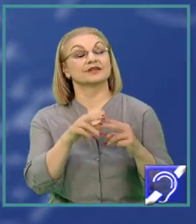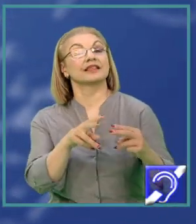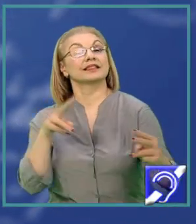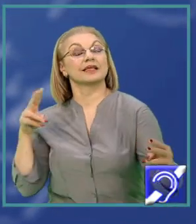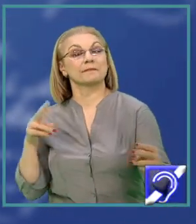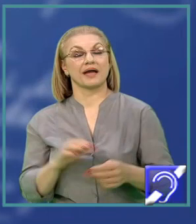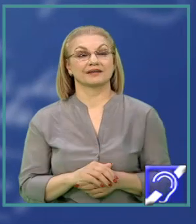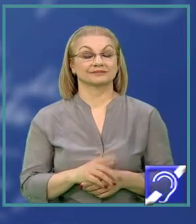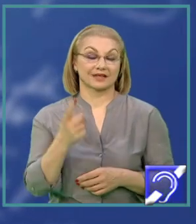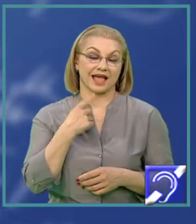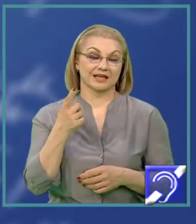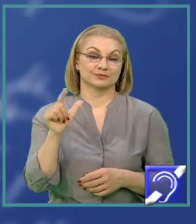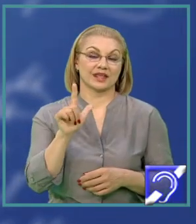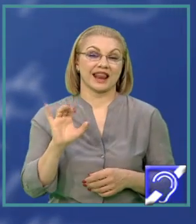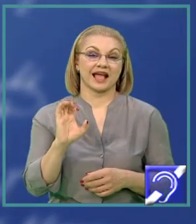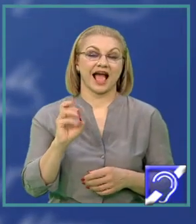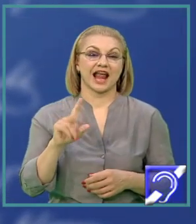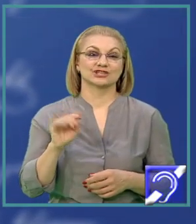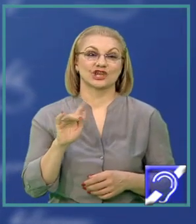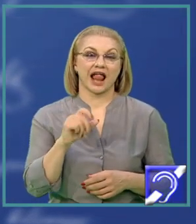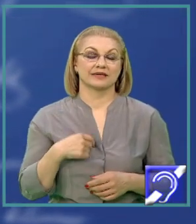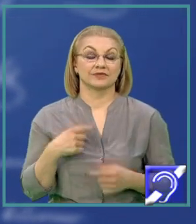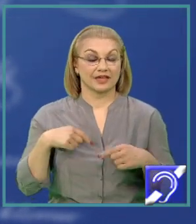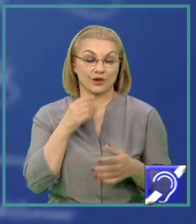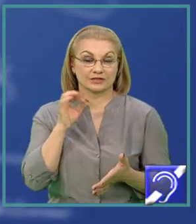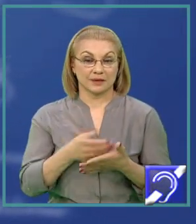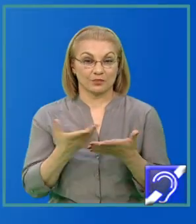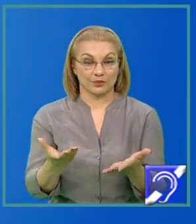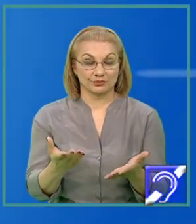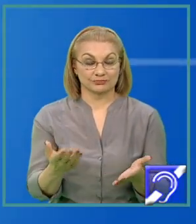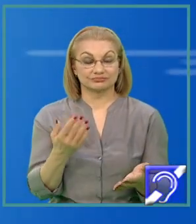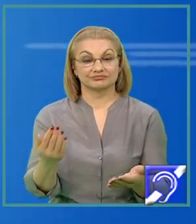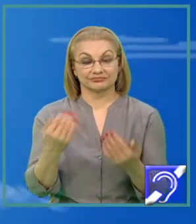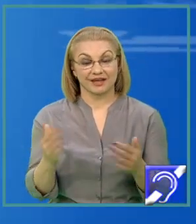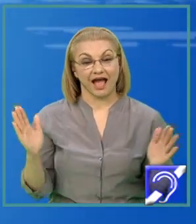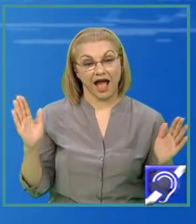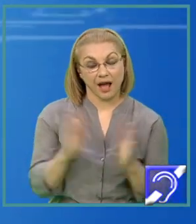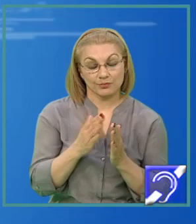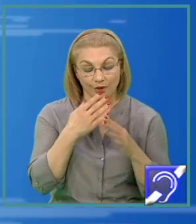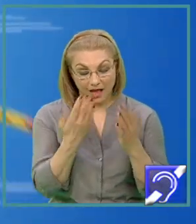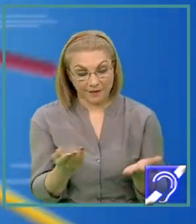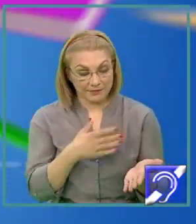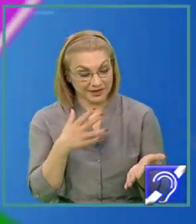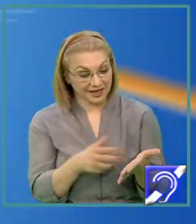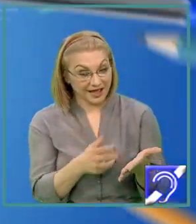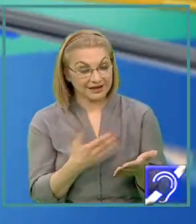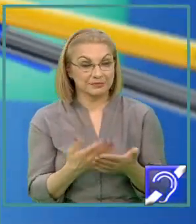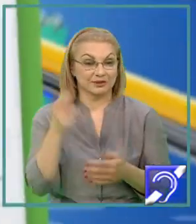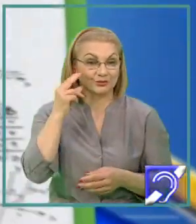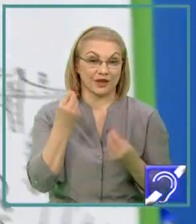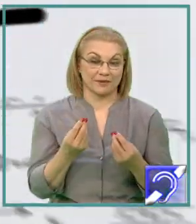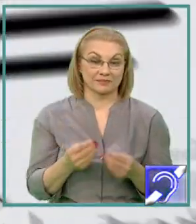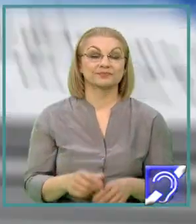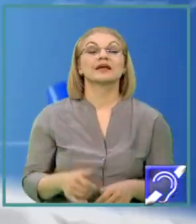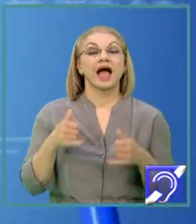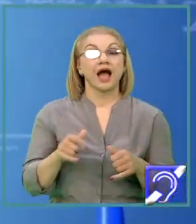Caragiale. Vă propun și eu să priviți cărțile de aproape, pentru a le cunoaște învățăturile mai bine. Iar acum, nu plecați prea